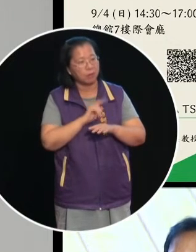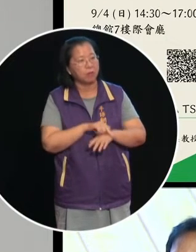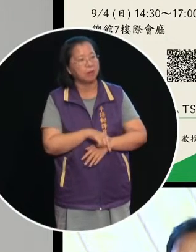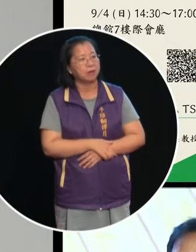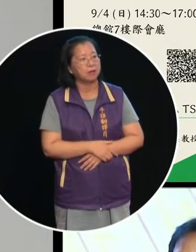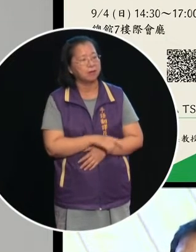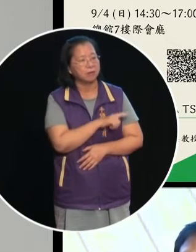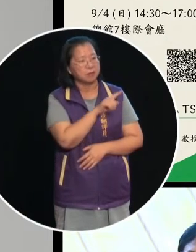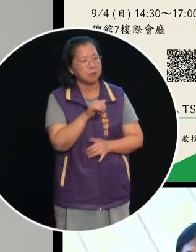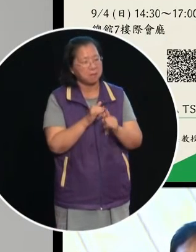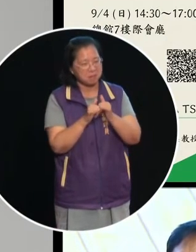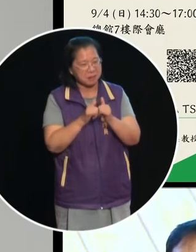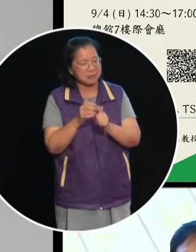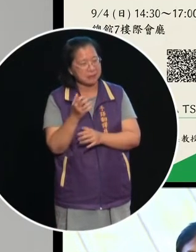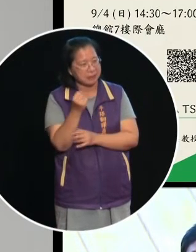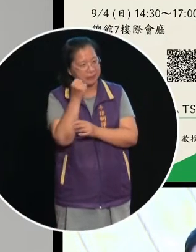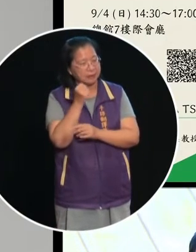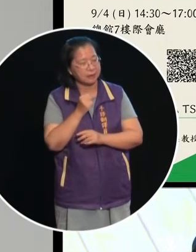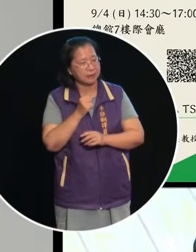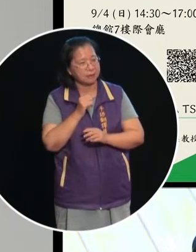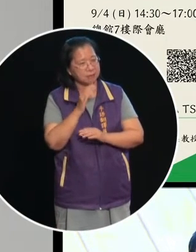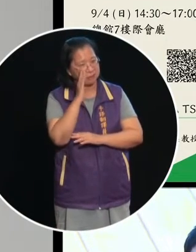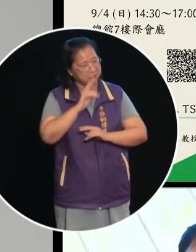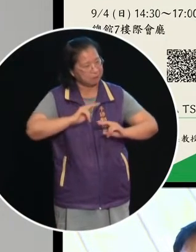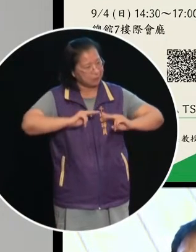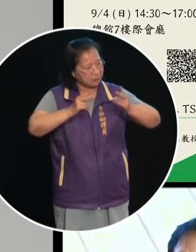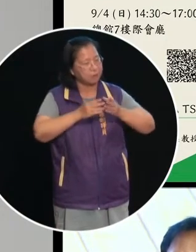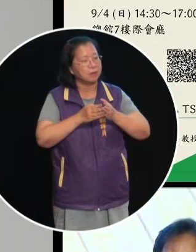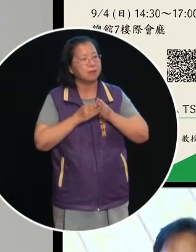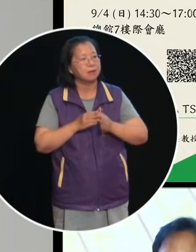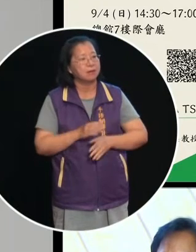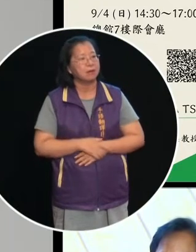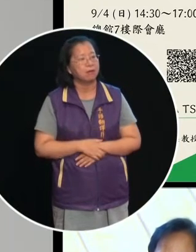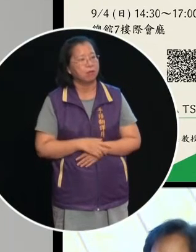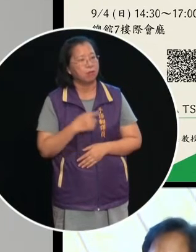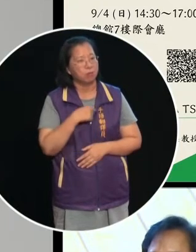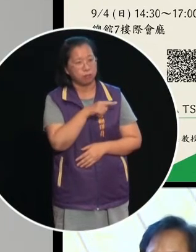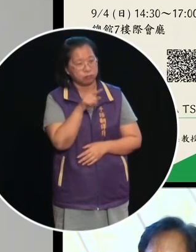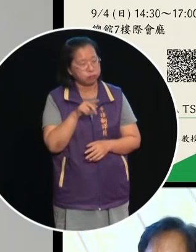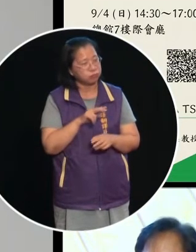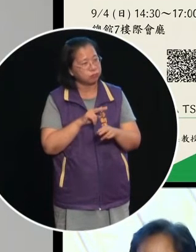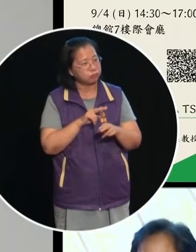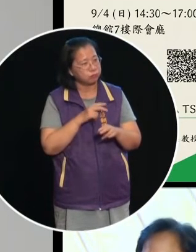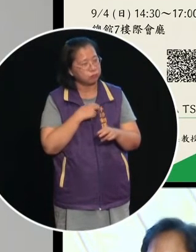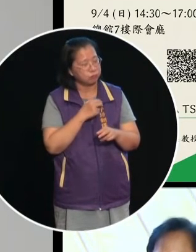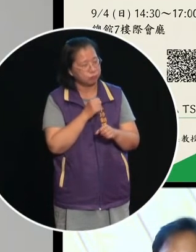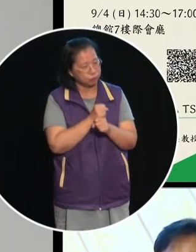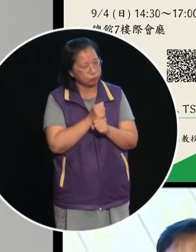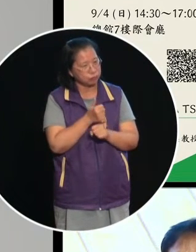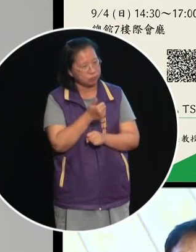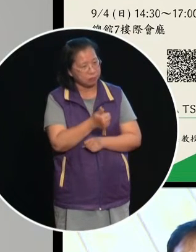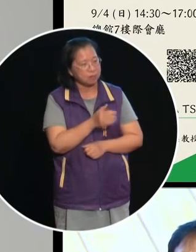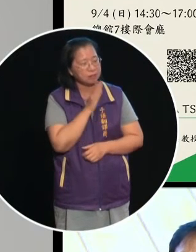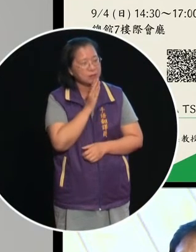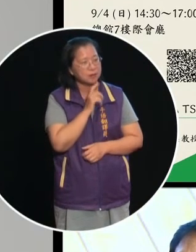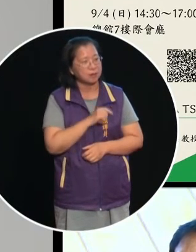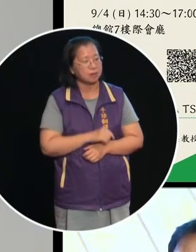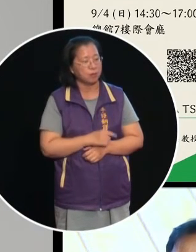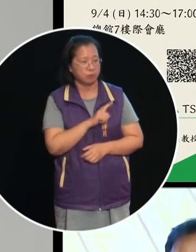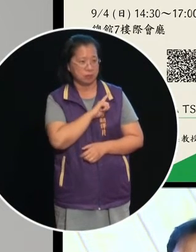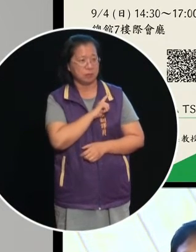间的力量来改变政治。我们已经在十年已经做了，那我们可以接下来做。那我自己也是一